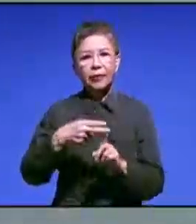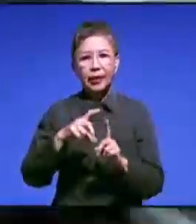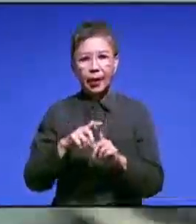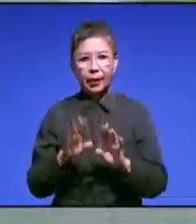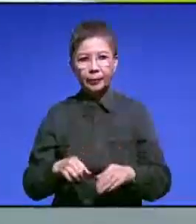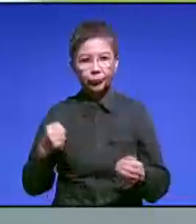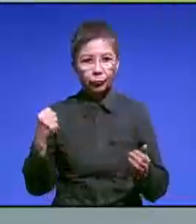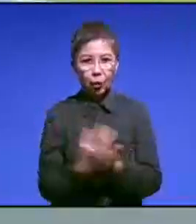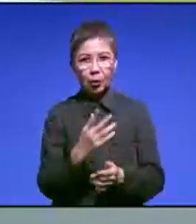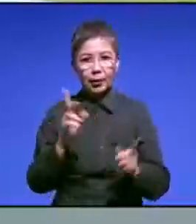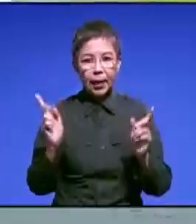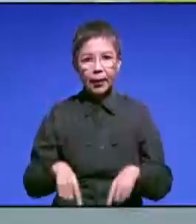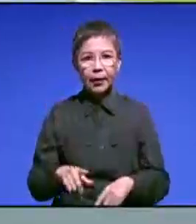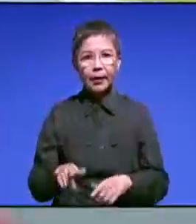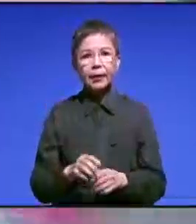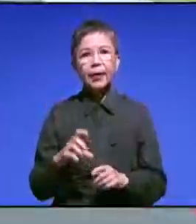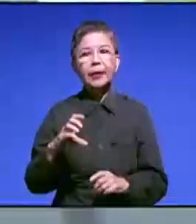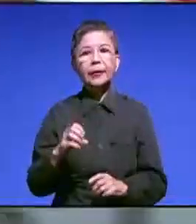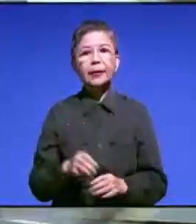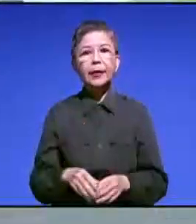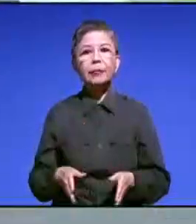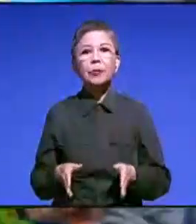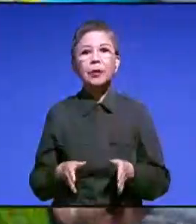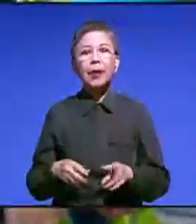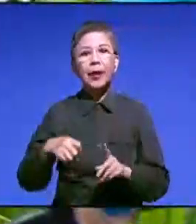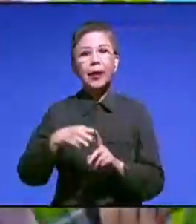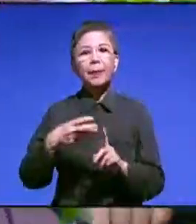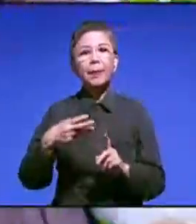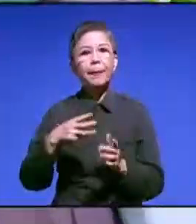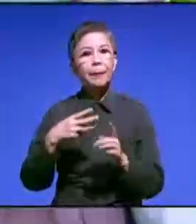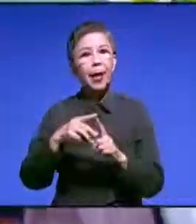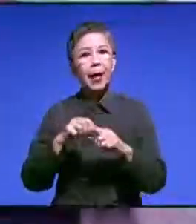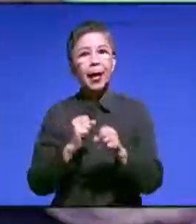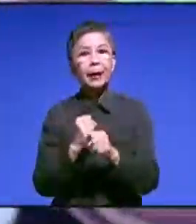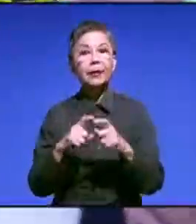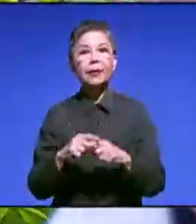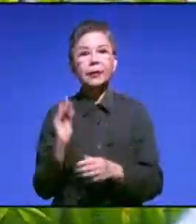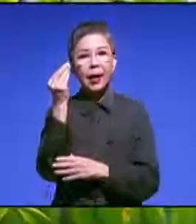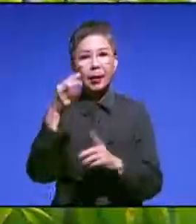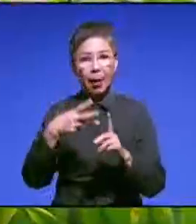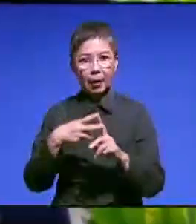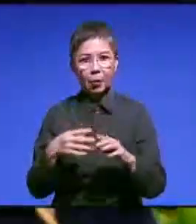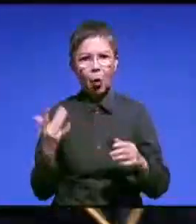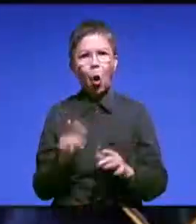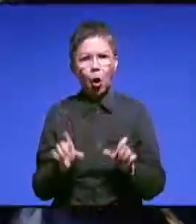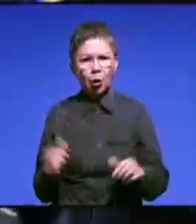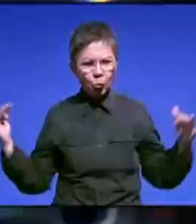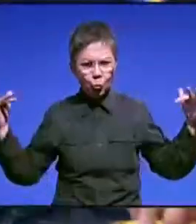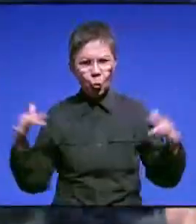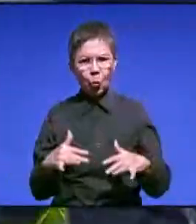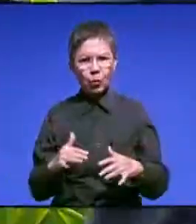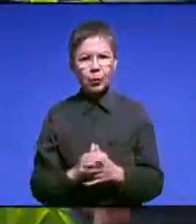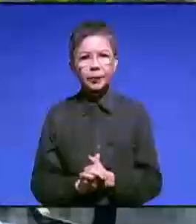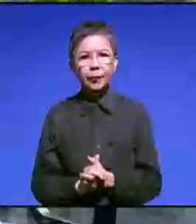pelanggaran juga terpantau di kawasan cfd Jalan Puri harum Kembangan Jakarta Barat yang ramai dipadati pengunjung sayangnya